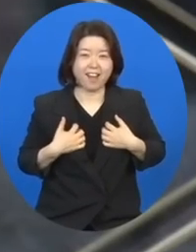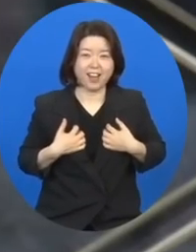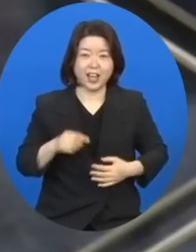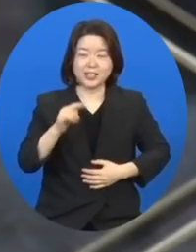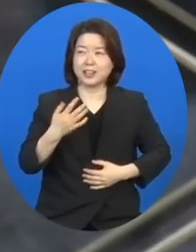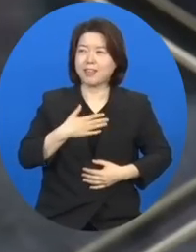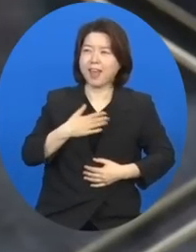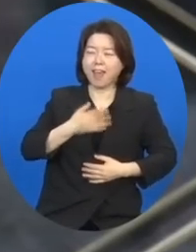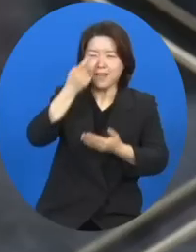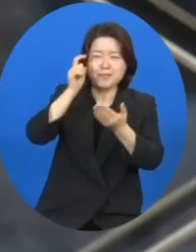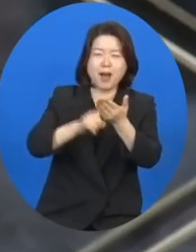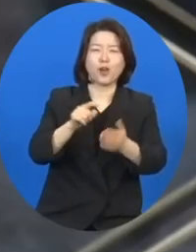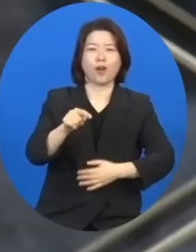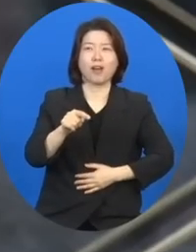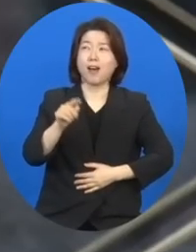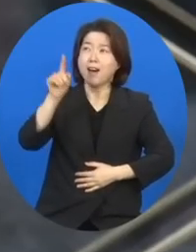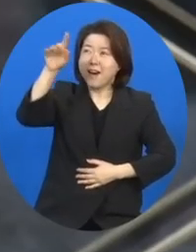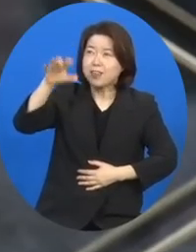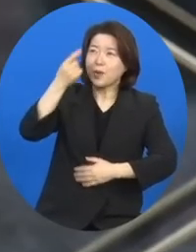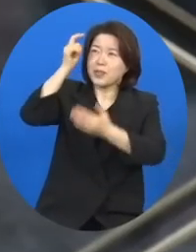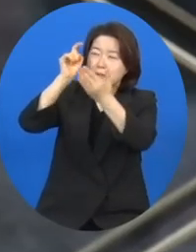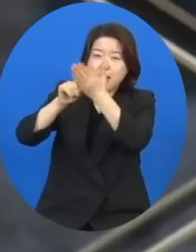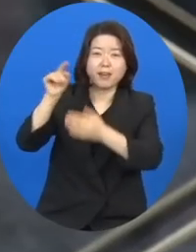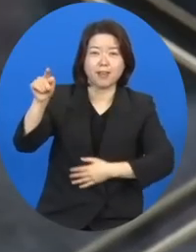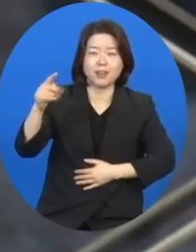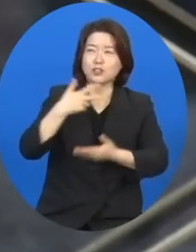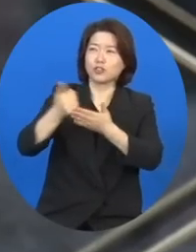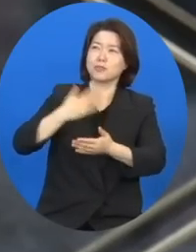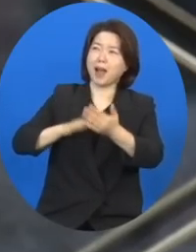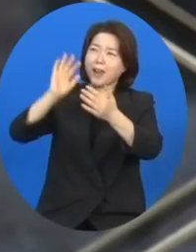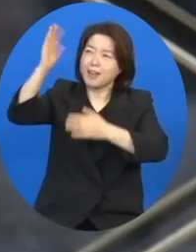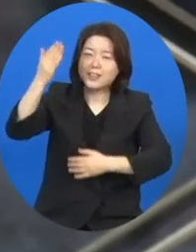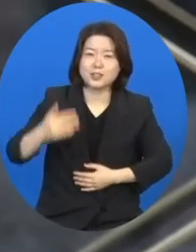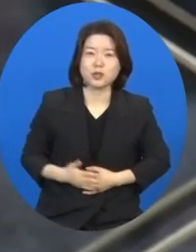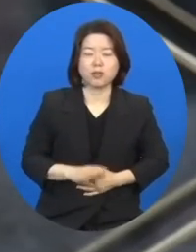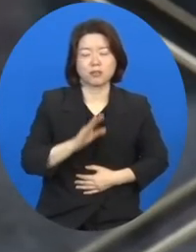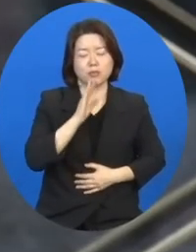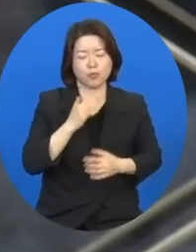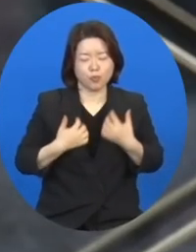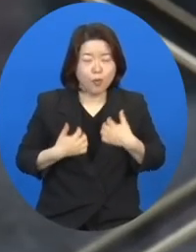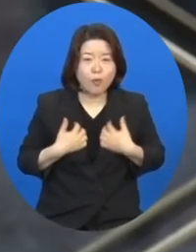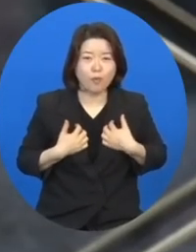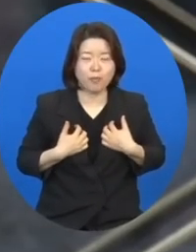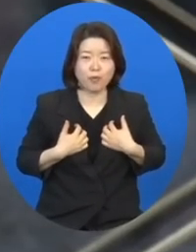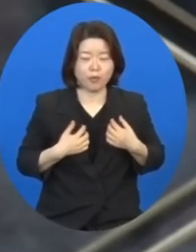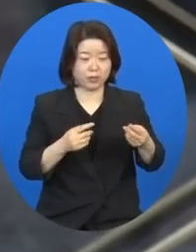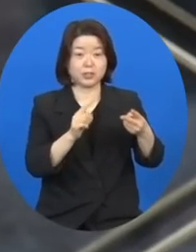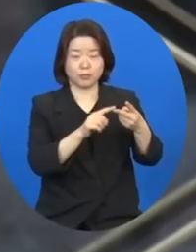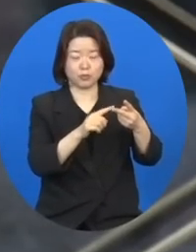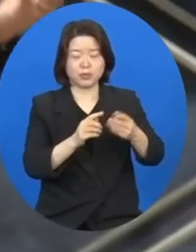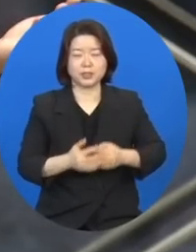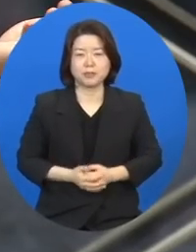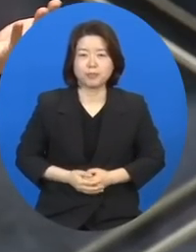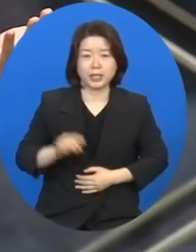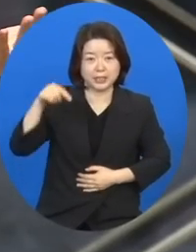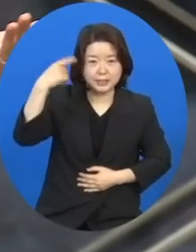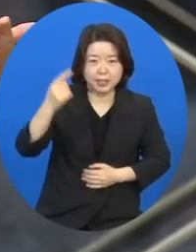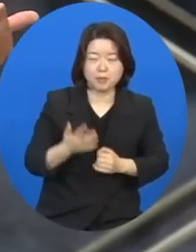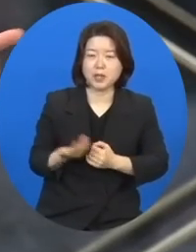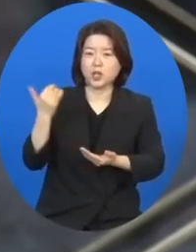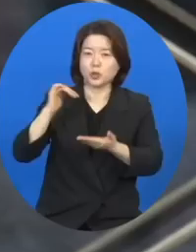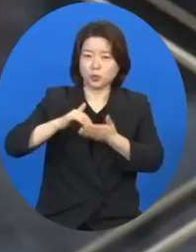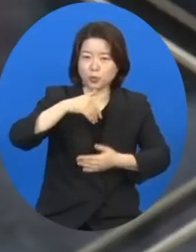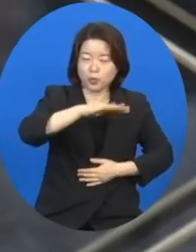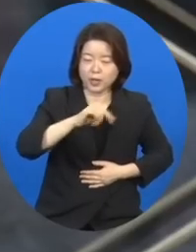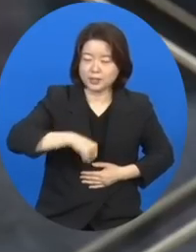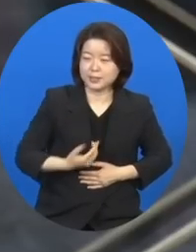내가 발견했어. 천국을 발견했어. 주님을 알게 되었어. 너무 기뻐하는 것이죠. 그 다음에 뭐예요? 돌아가서 자기의